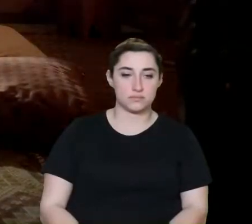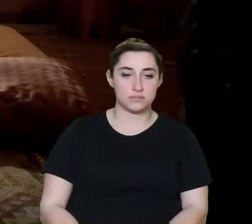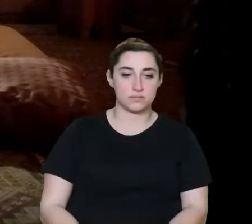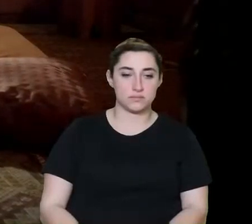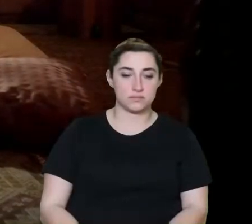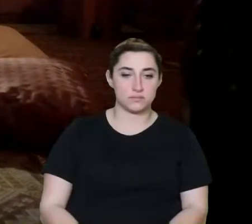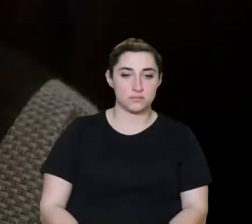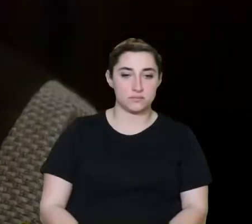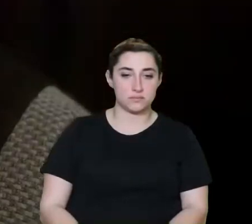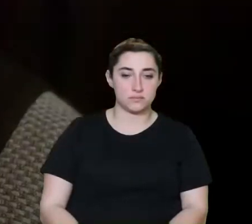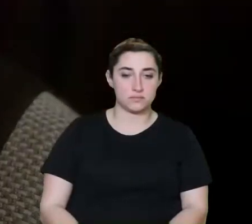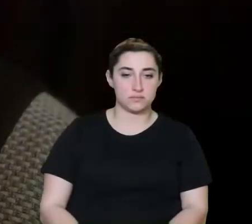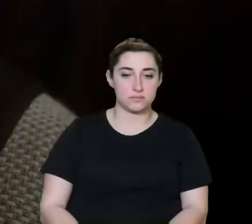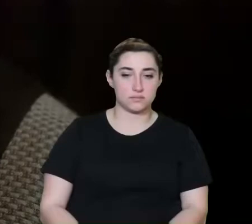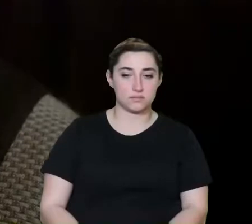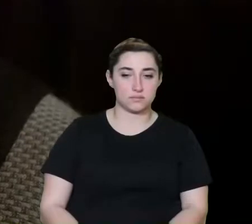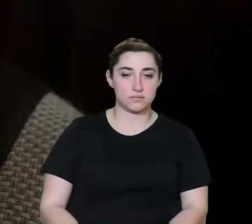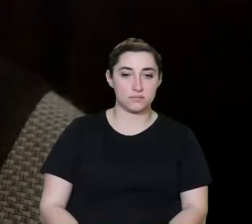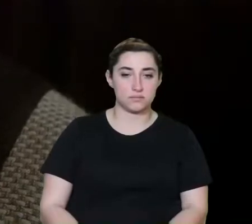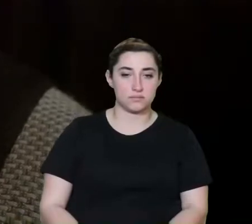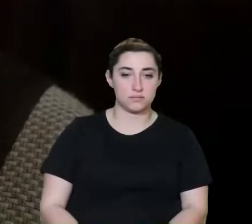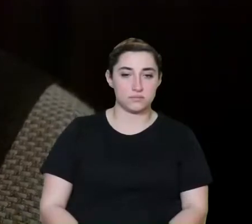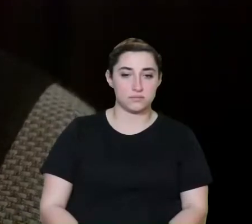Kasım yanına oturmuş. Şeyh işiyle uğraşıyor.